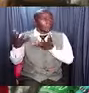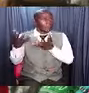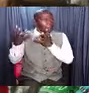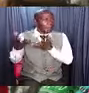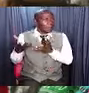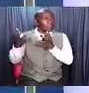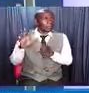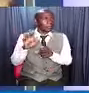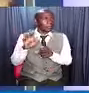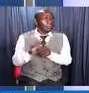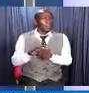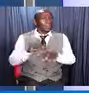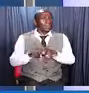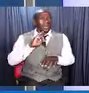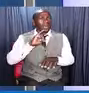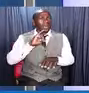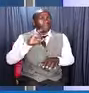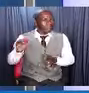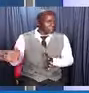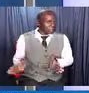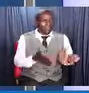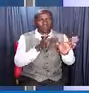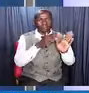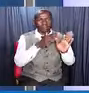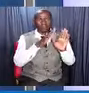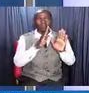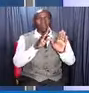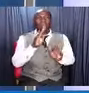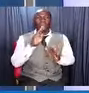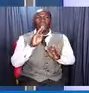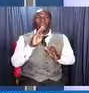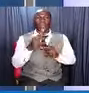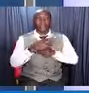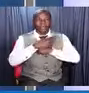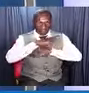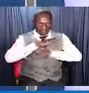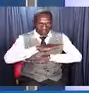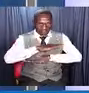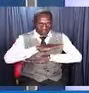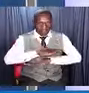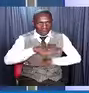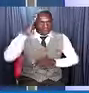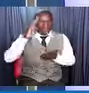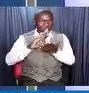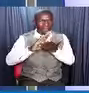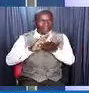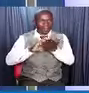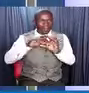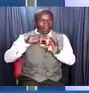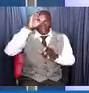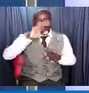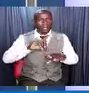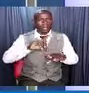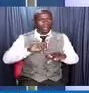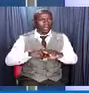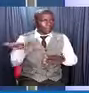It has so many. Ni wakati unapita huu. It's a time that is passing. Muwe watulivu. Just be calm. Na kuamini Mungu. And believing in God.